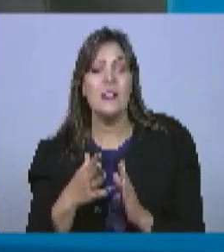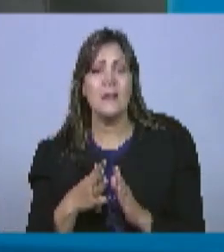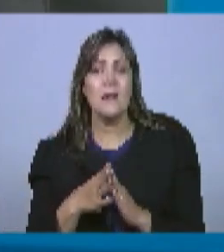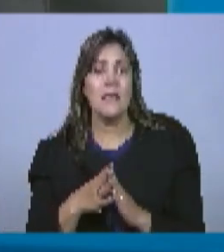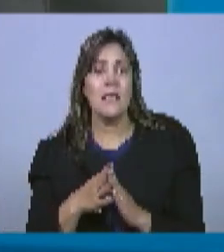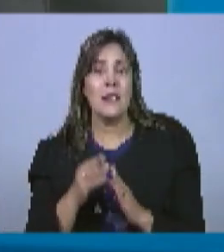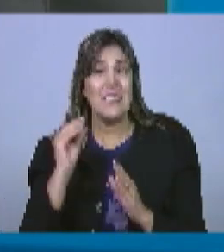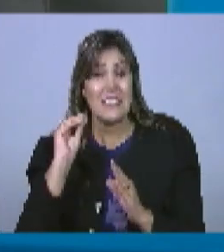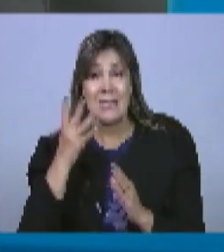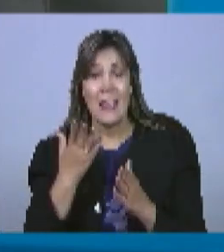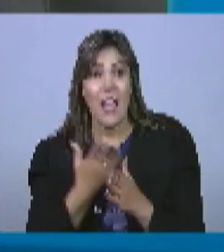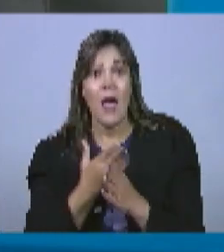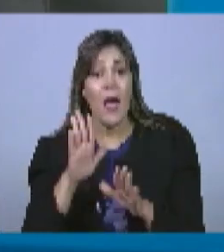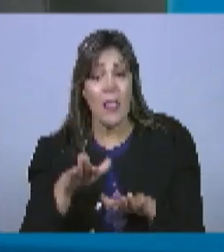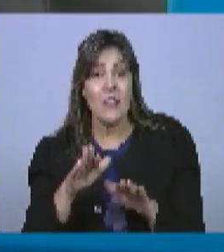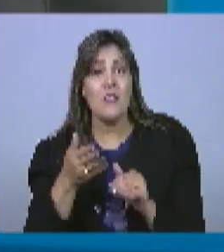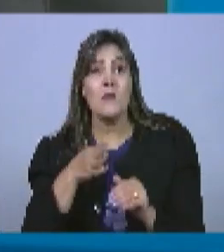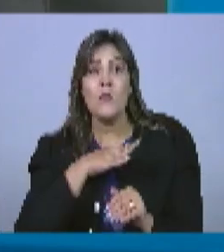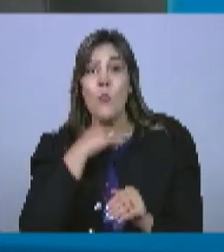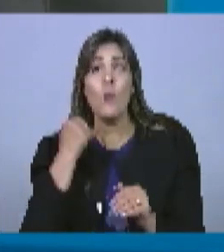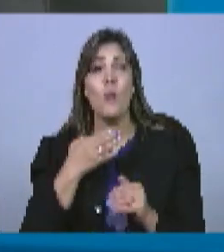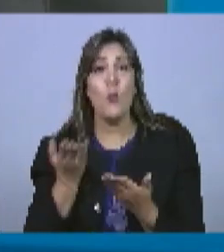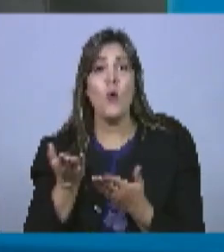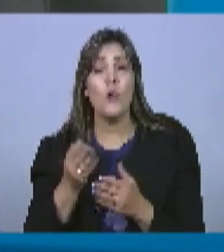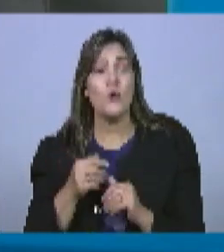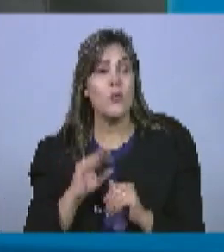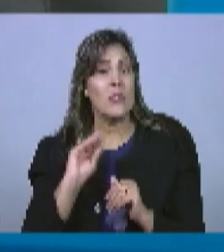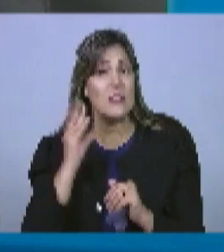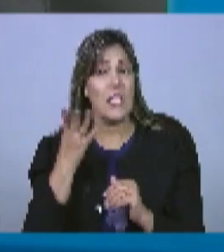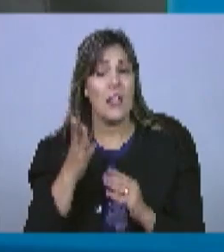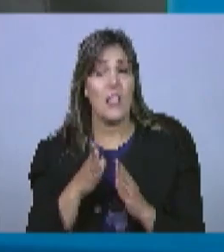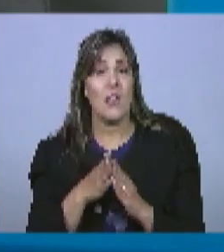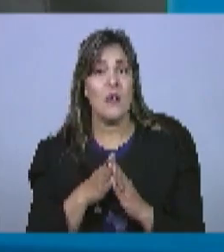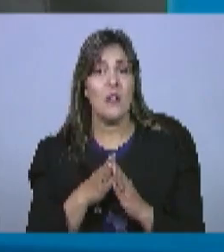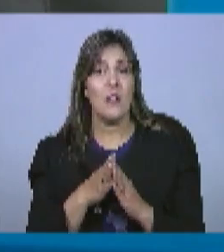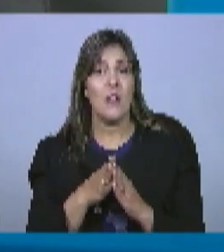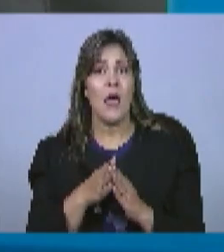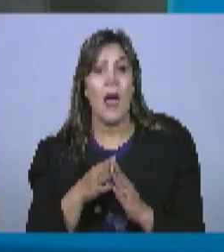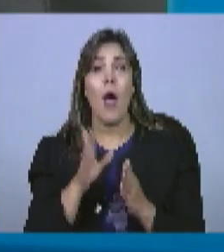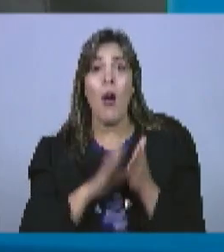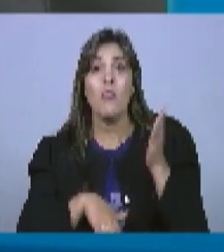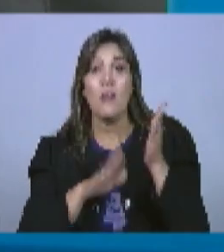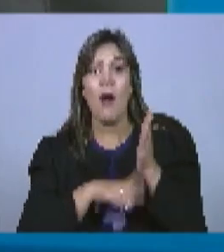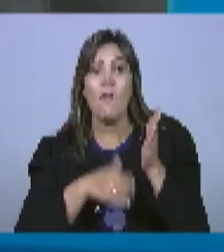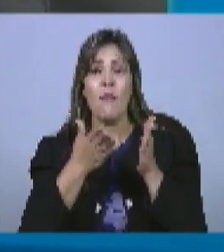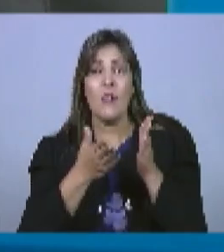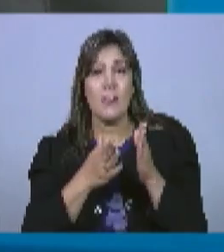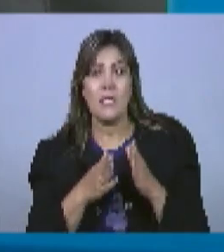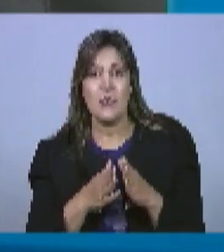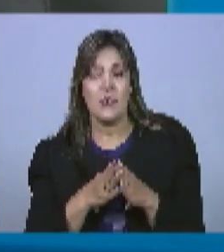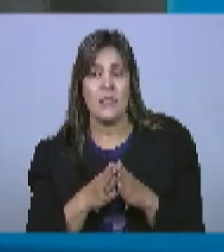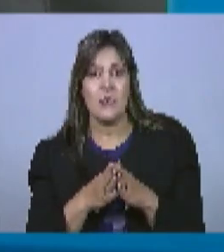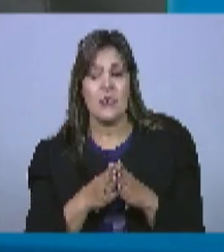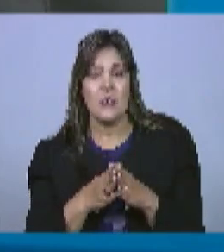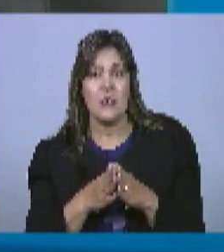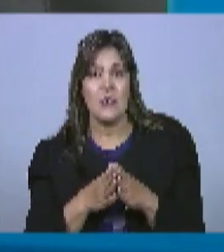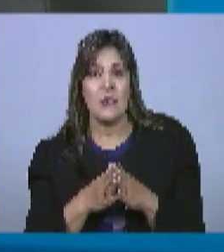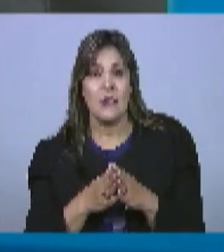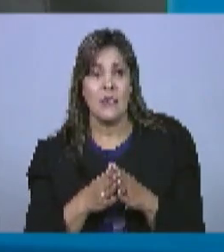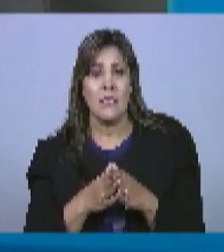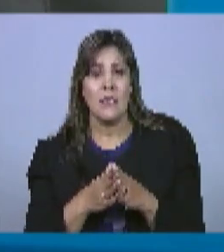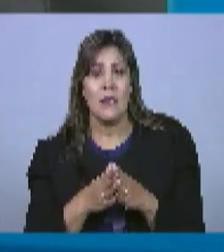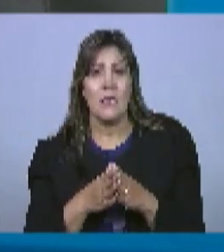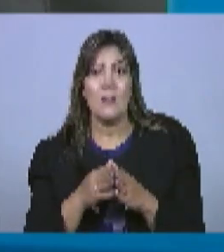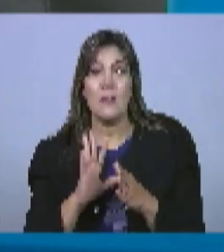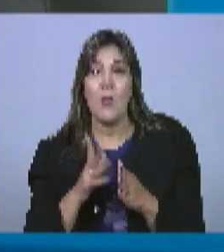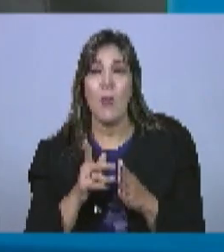وكيف حدث لان المساله خطيره بالفعل طبعا اصابع